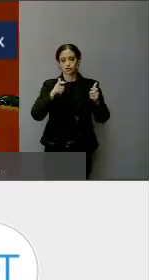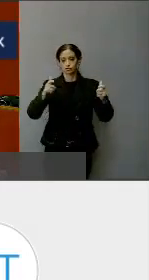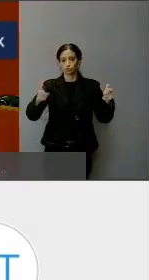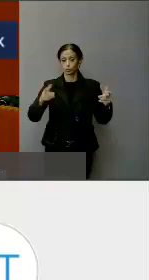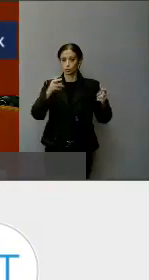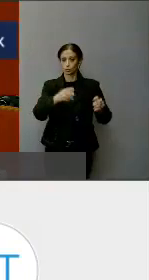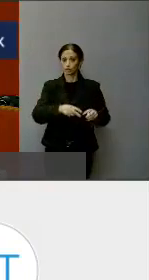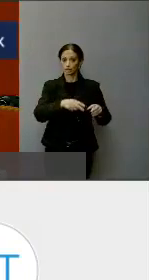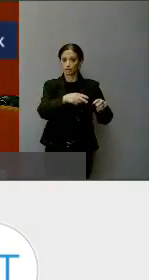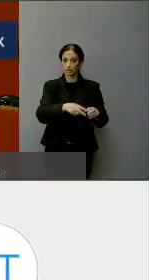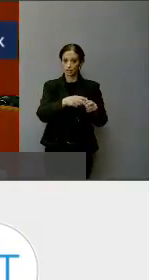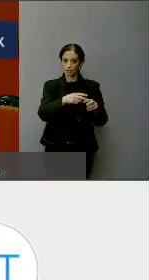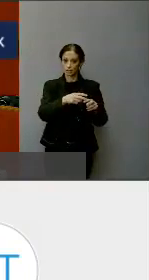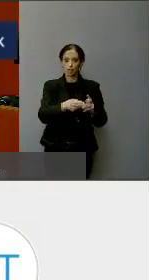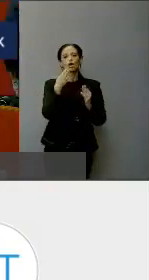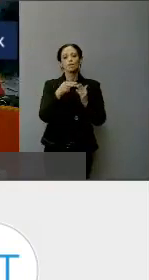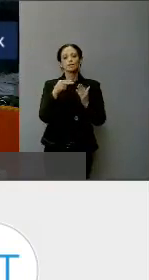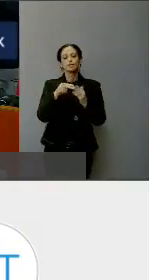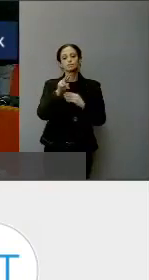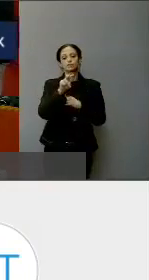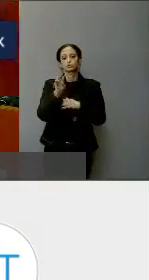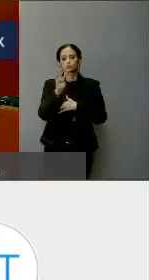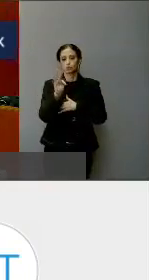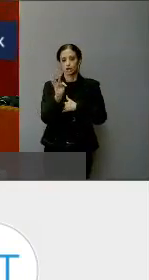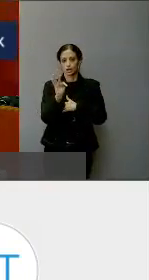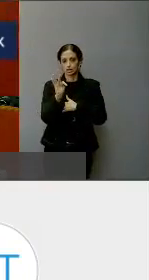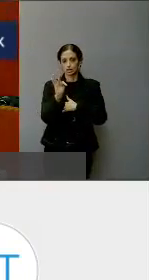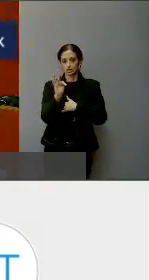mandamento 2140